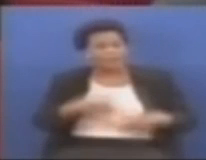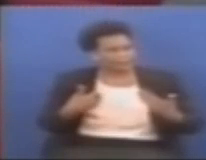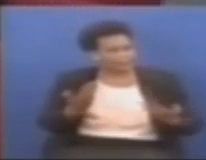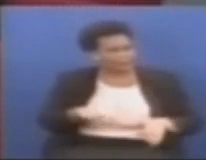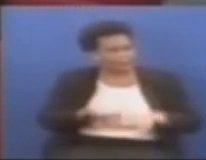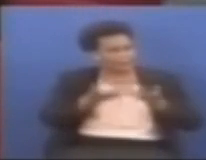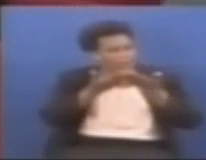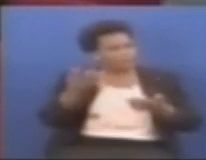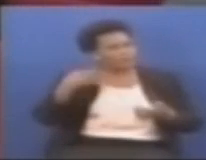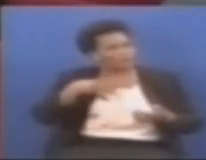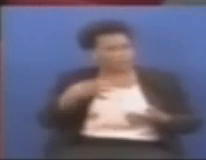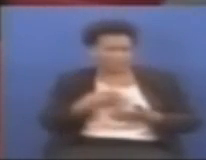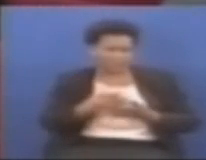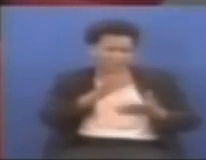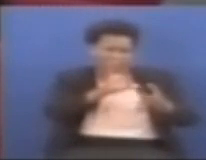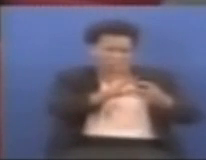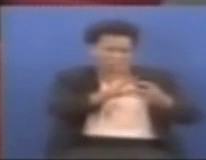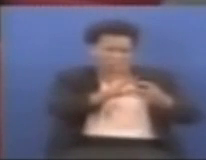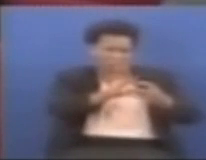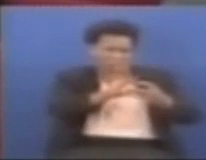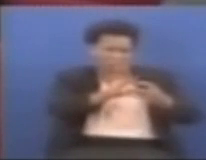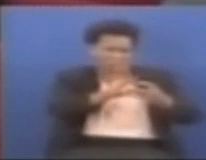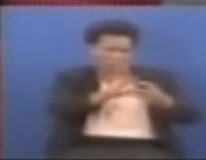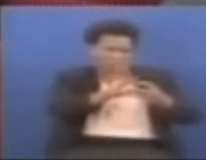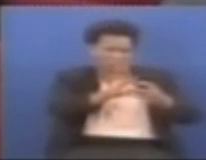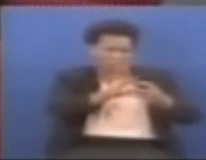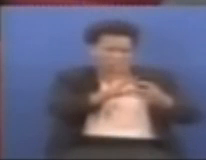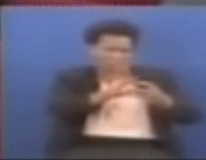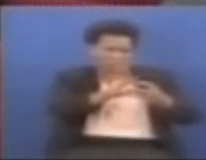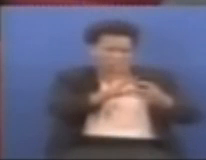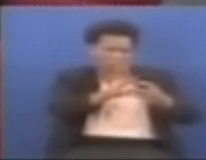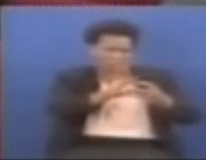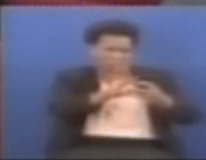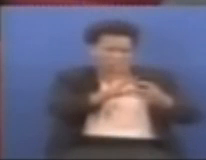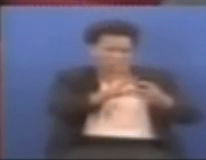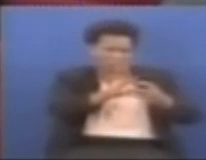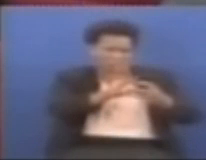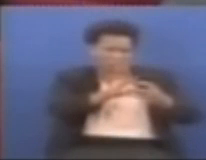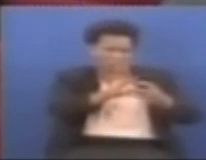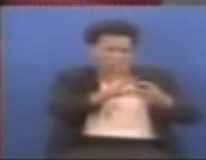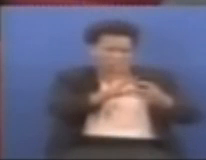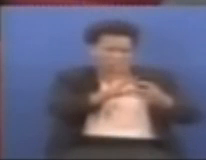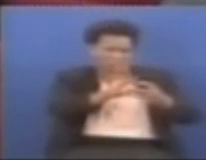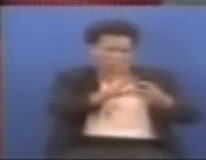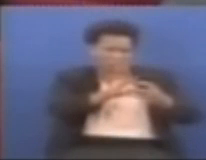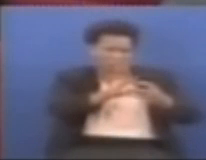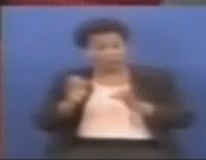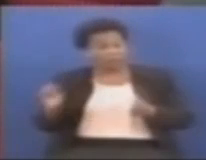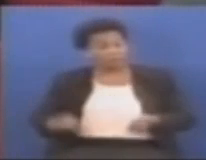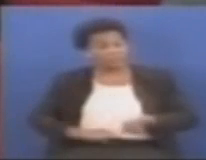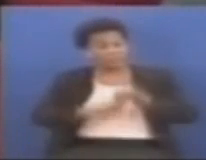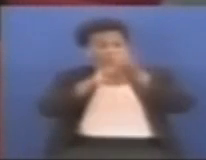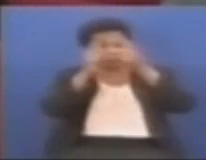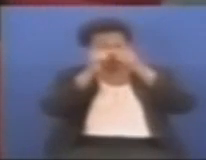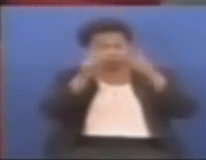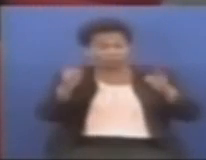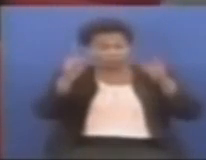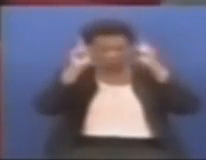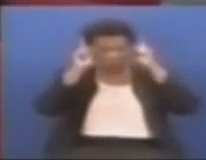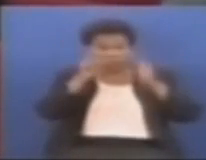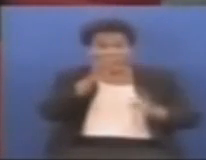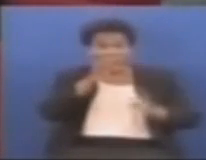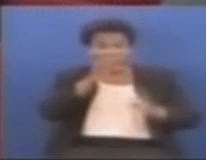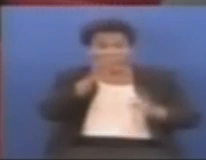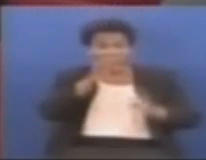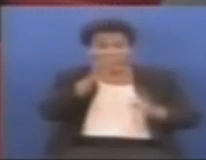watalii wengi zaidi. Tunaishukuru serikali imetupatia meli boti ile ya DMY ambayo kwa sasa inamaliziwa matengenezo